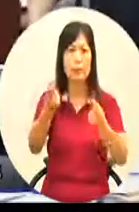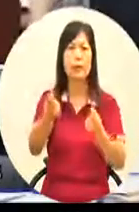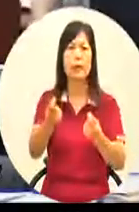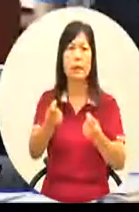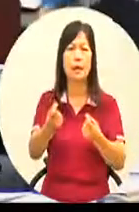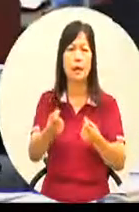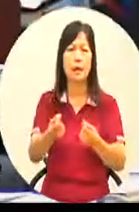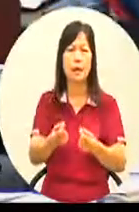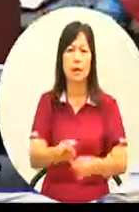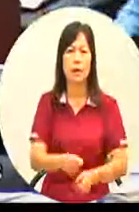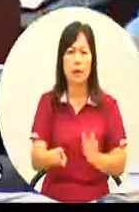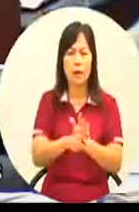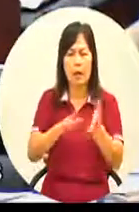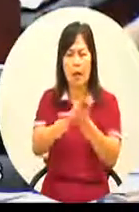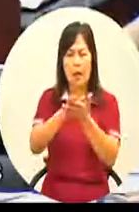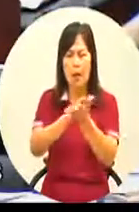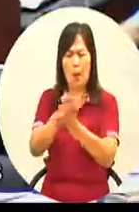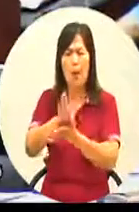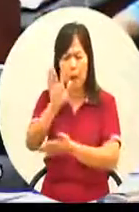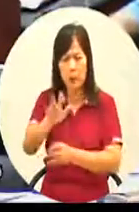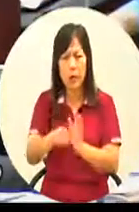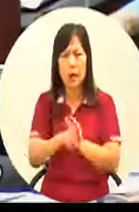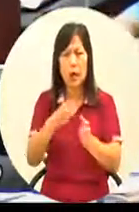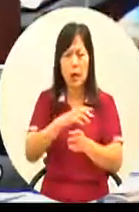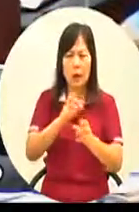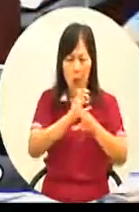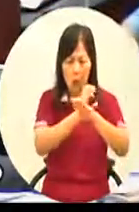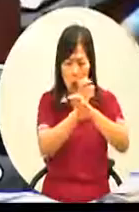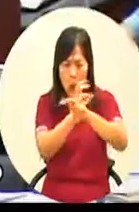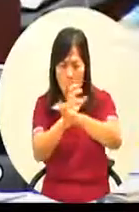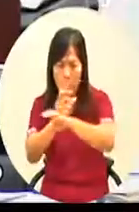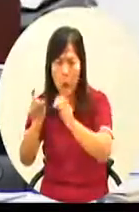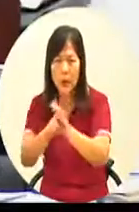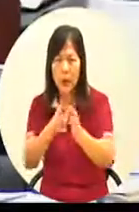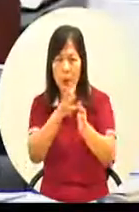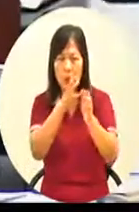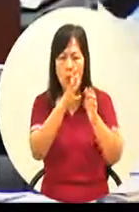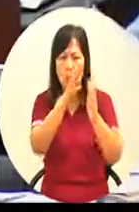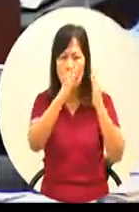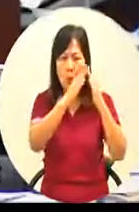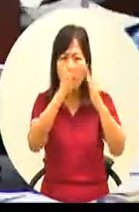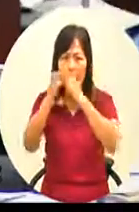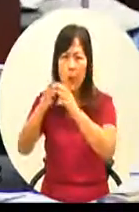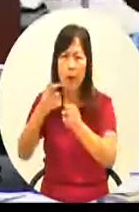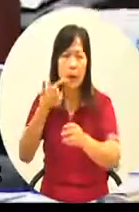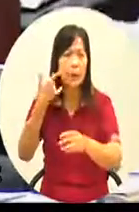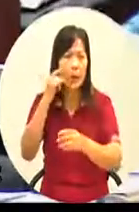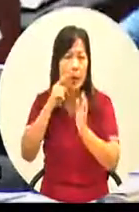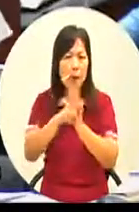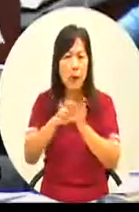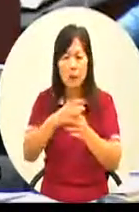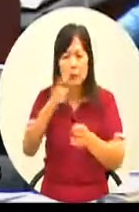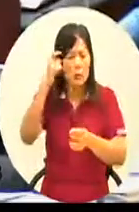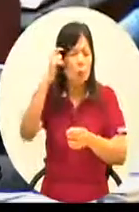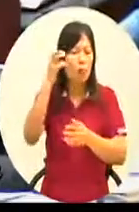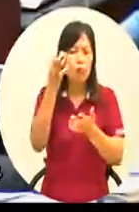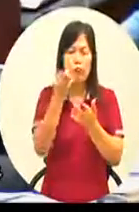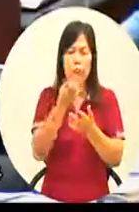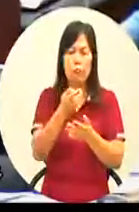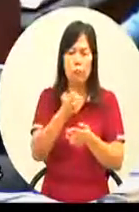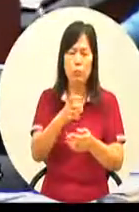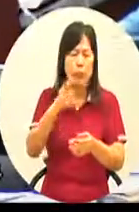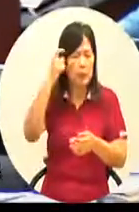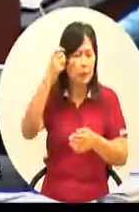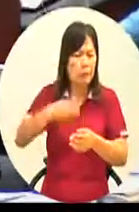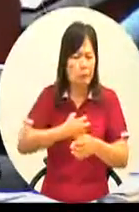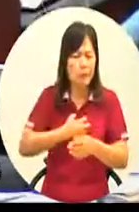哪乱来乱去，救护车延误，家长吼真正无满意。但是事实讲